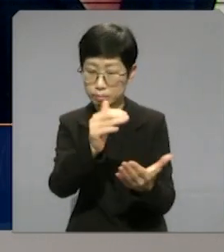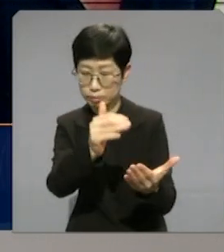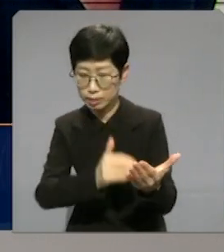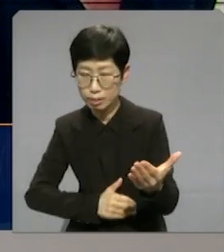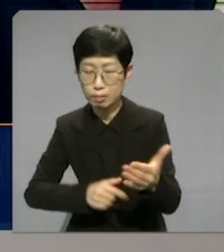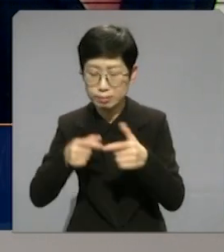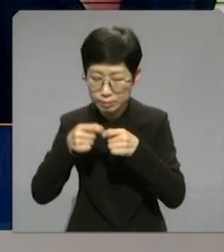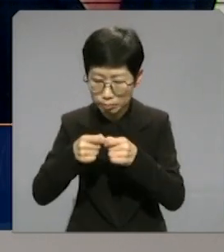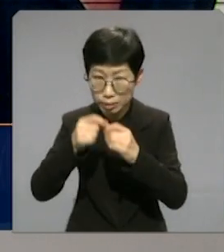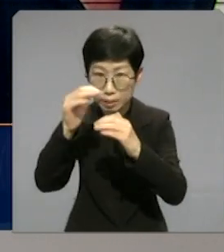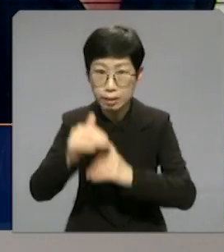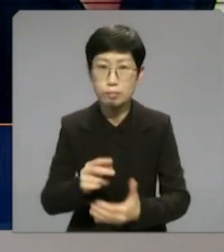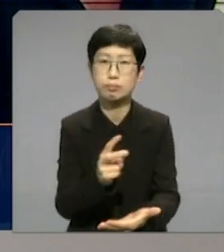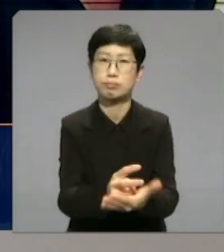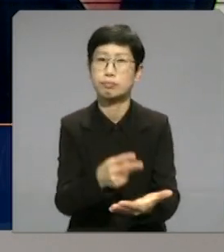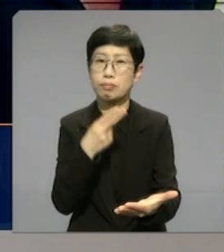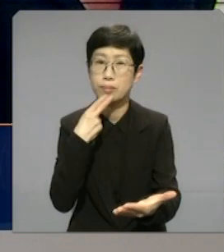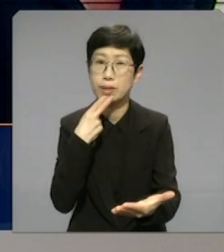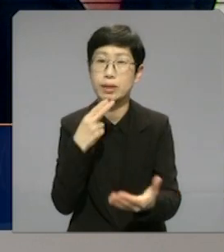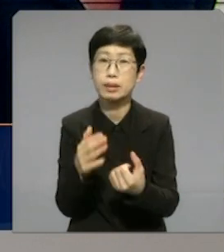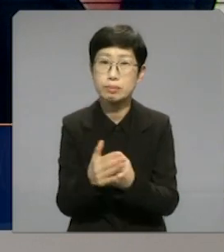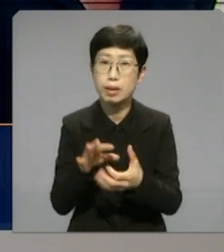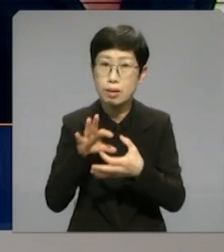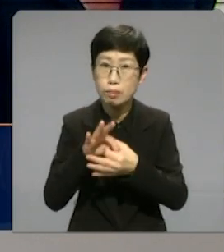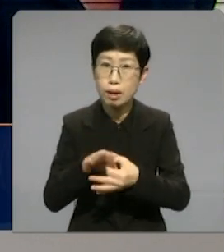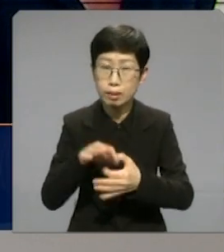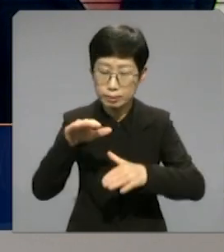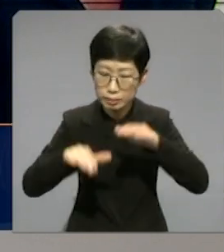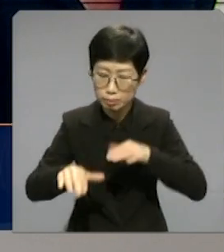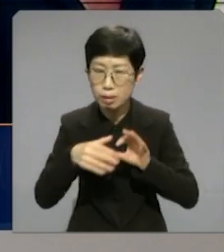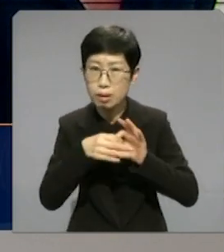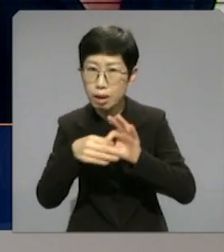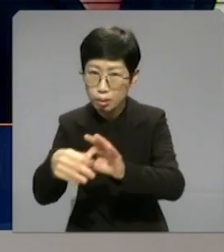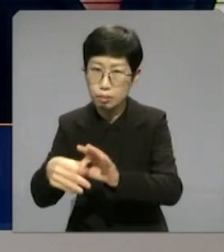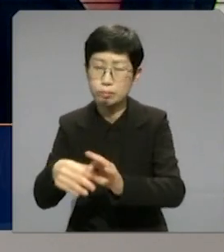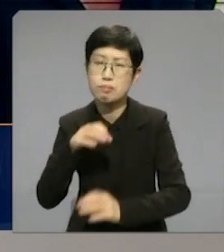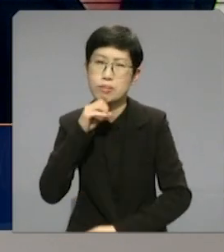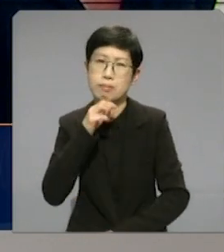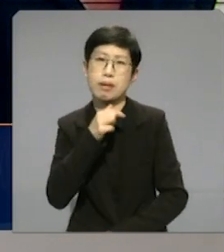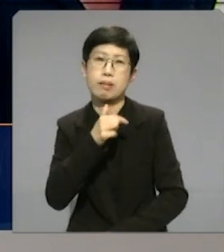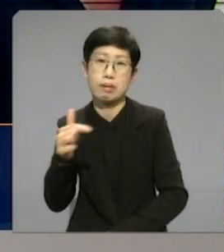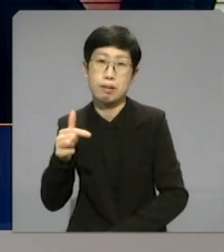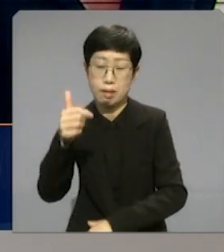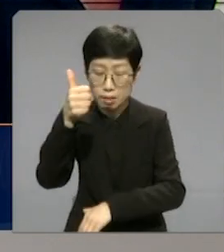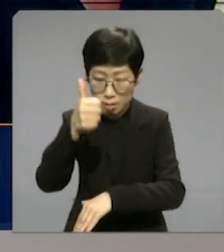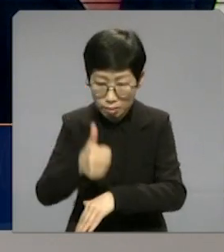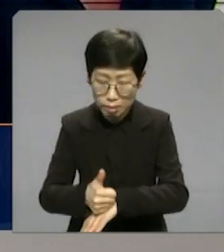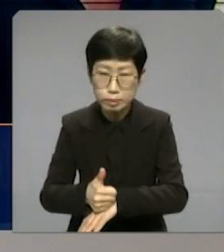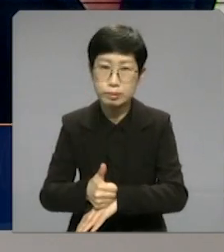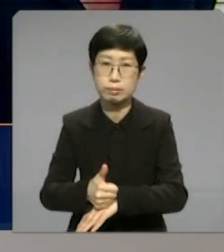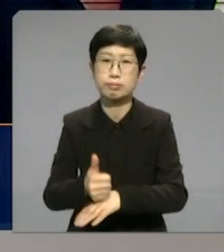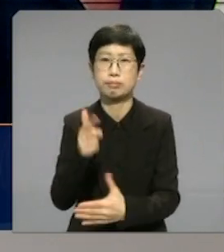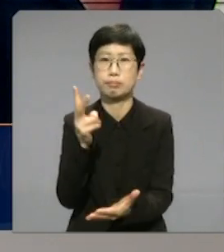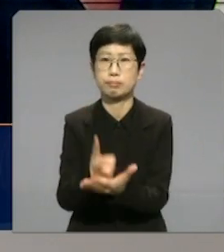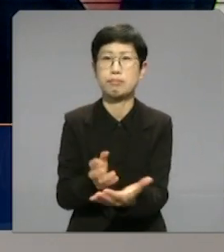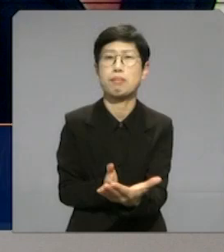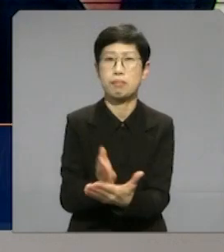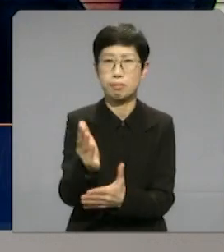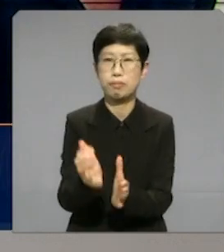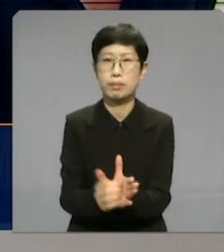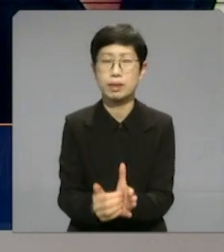대한 세부 규정이 없어 두발 관련 차별이 계속되고 있다는 비판들이 원동력이 됐습니다.